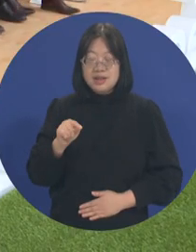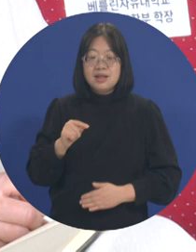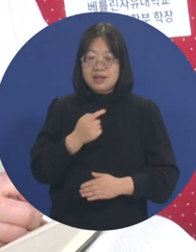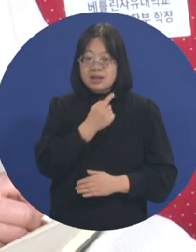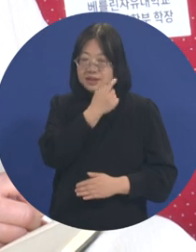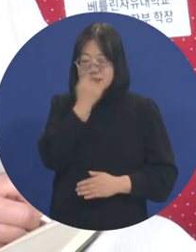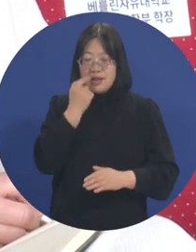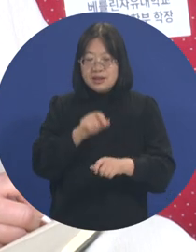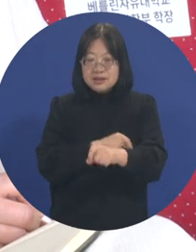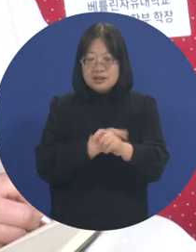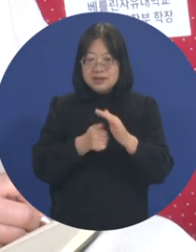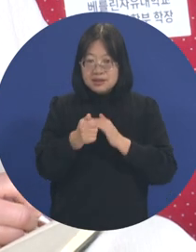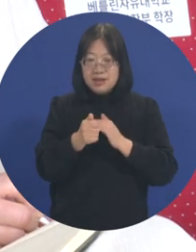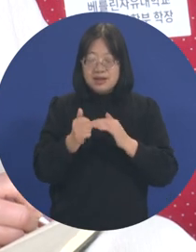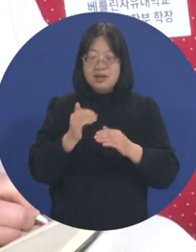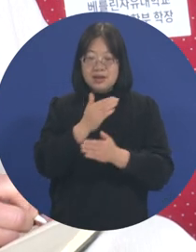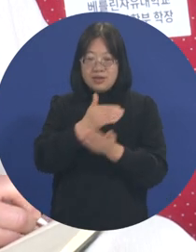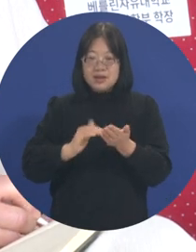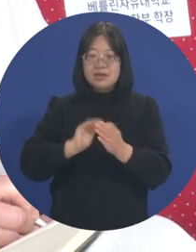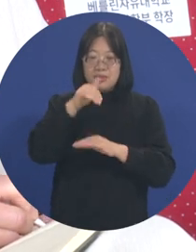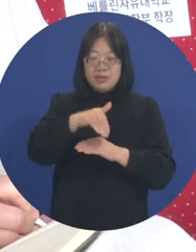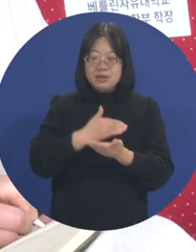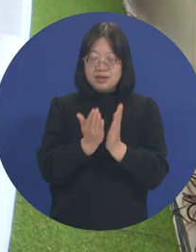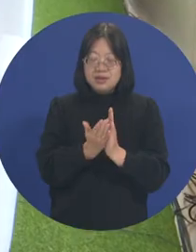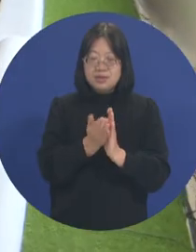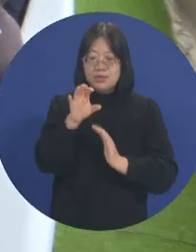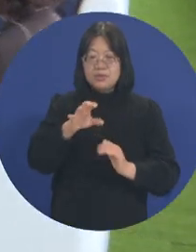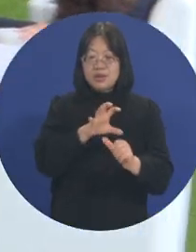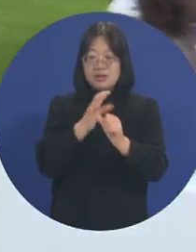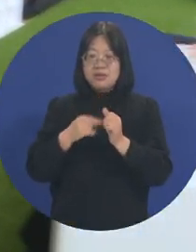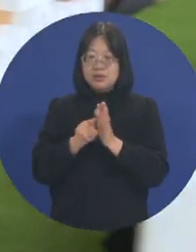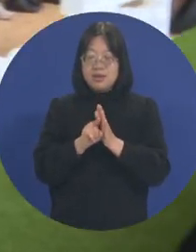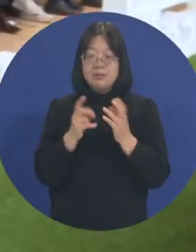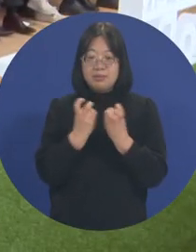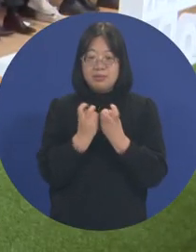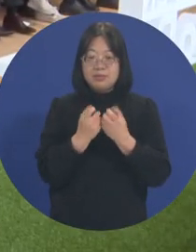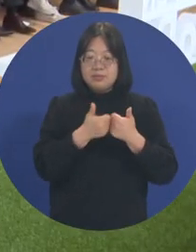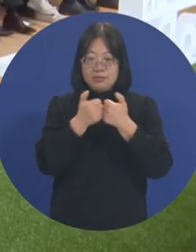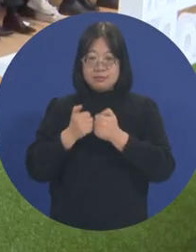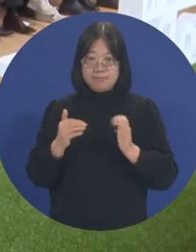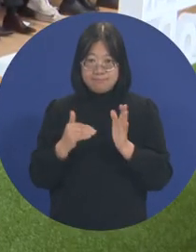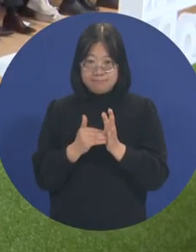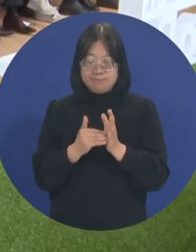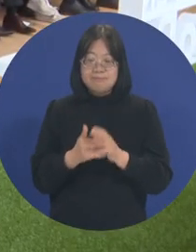상징과 경계를 넘어 다채로운 공간으로 확장할 수 있는 방안에 대한 논의가 이어졌습니다.